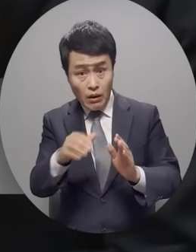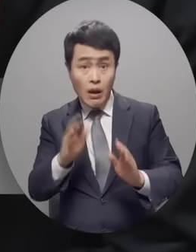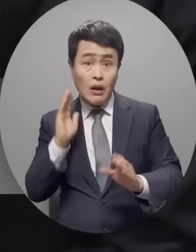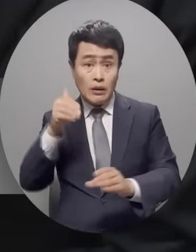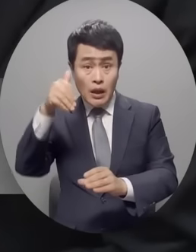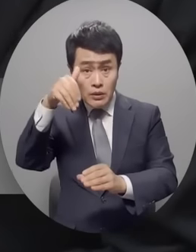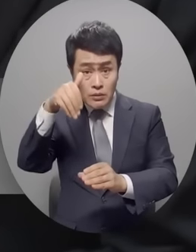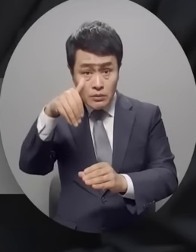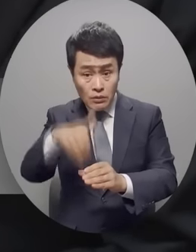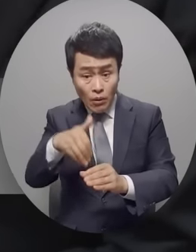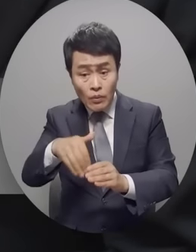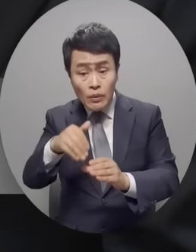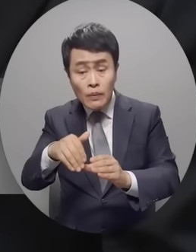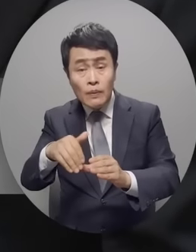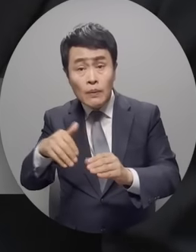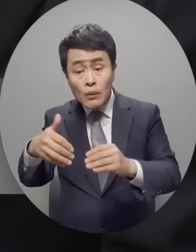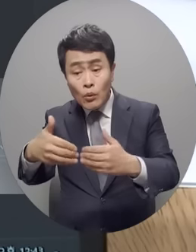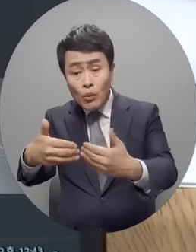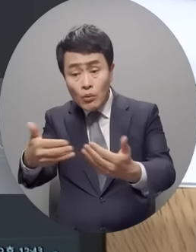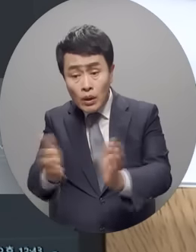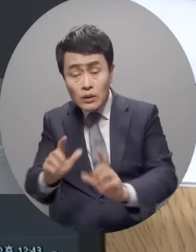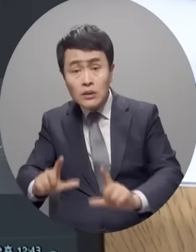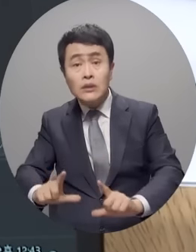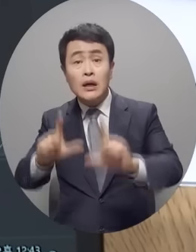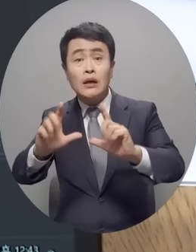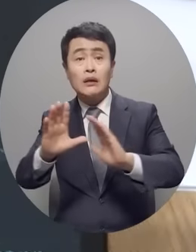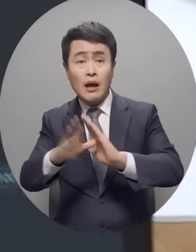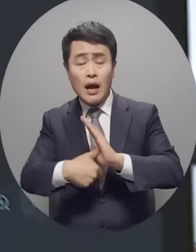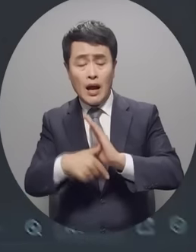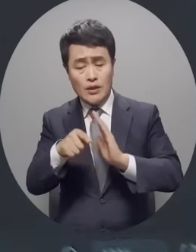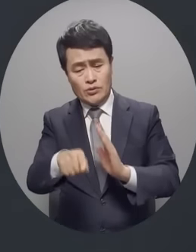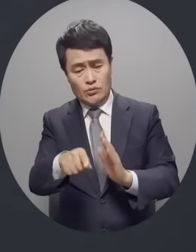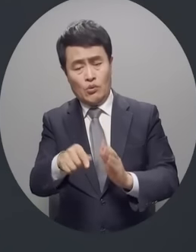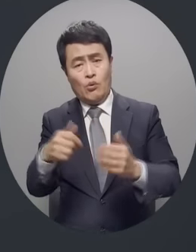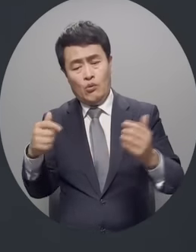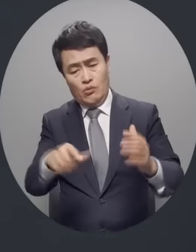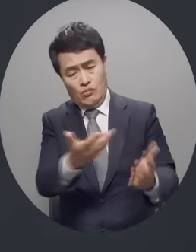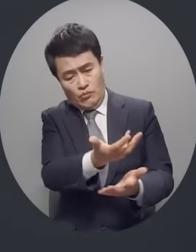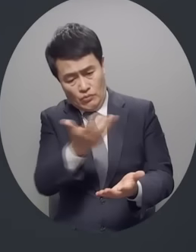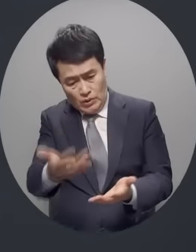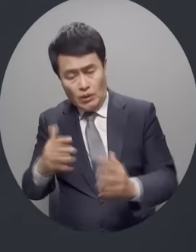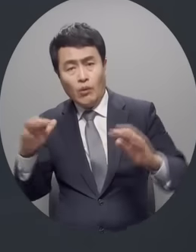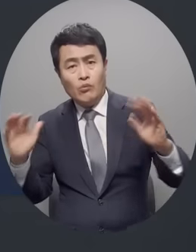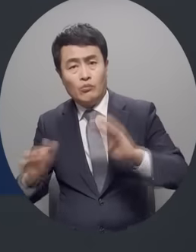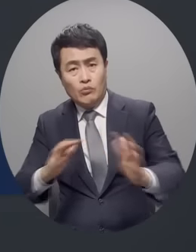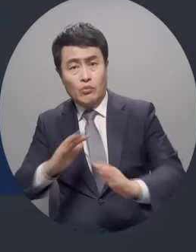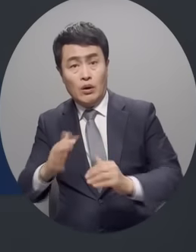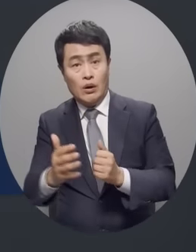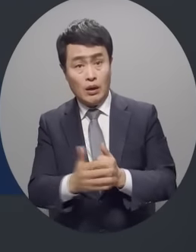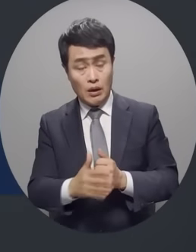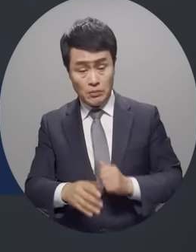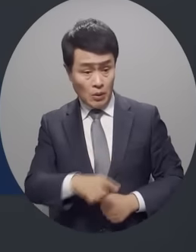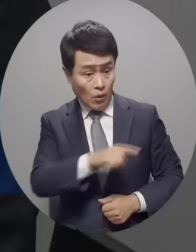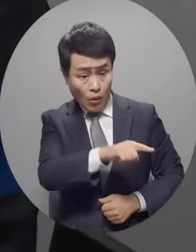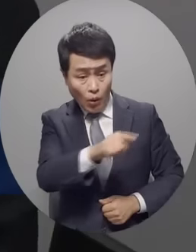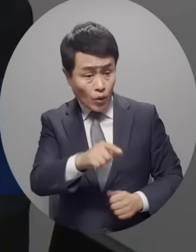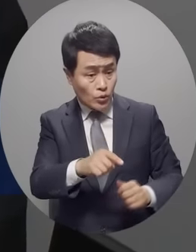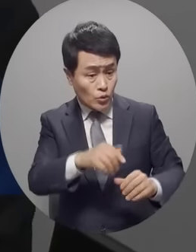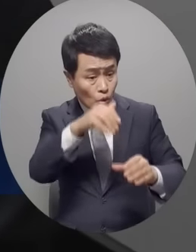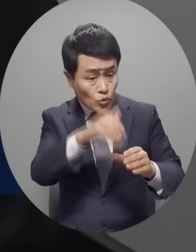회의에서 다뤄졌고 투표율을 높이기 위한 전략 등이 논의됐다고 주장했습니다. 어디 빨리 독려해라, 투표